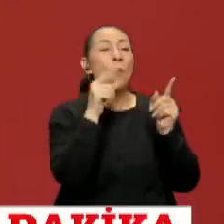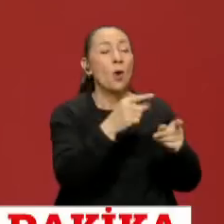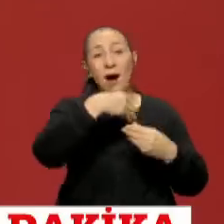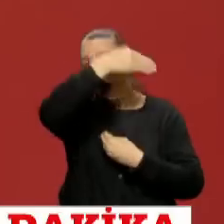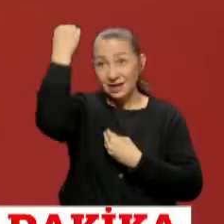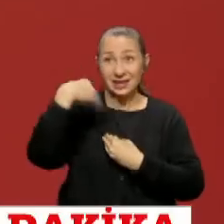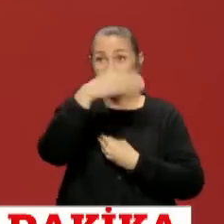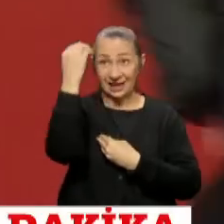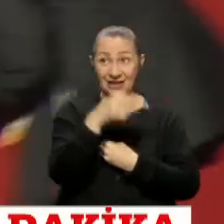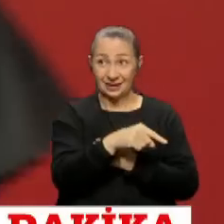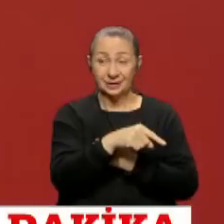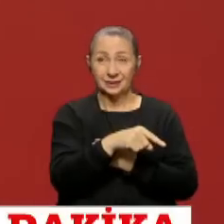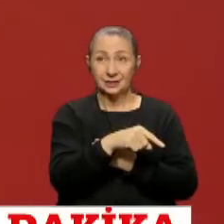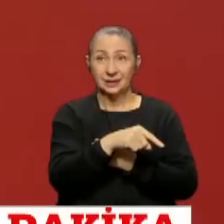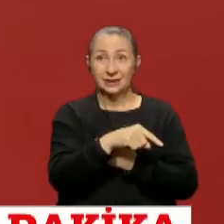Bu atkı